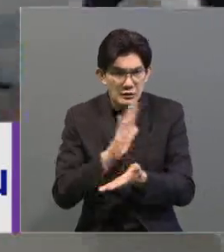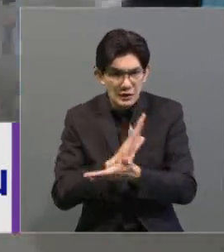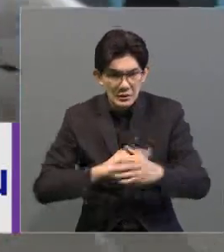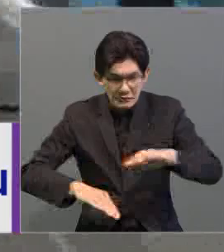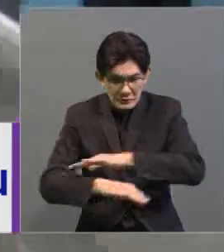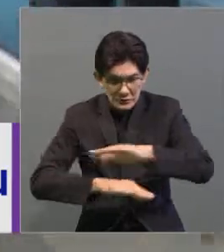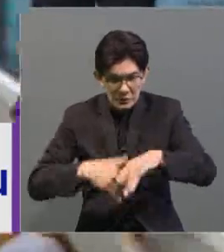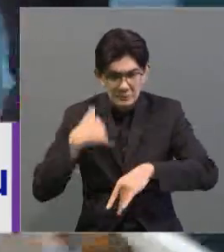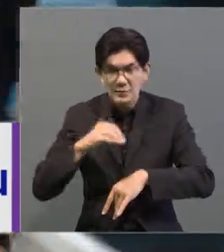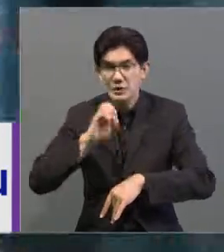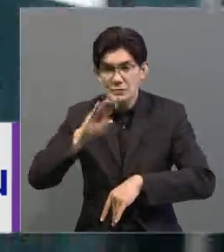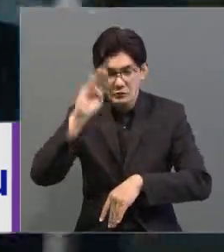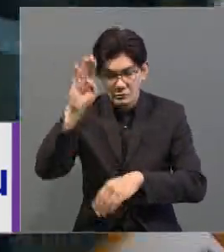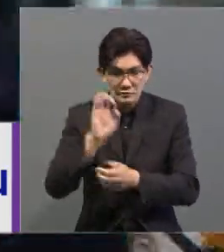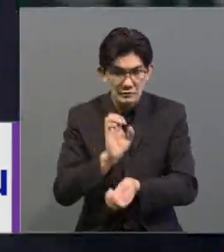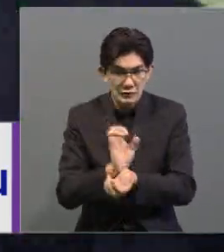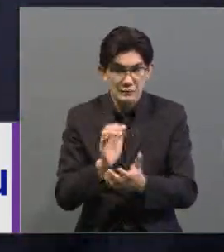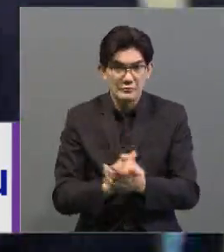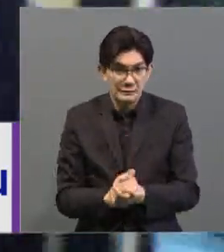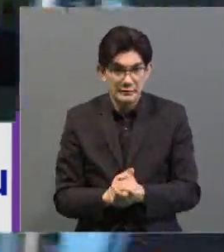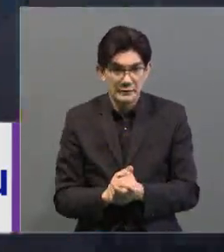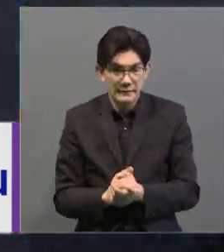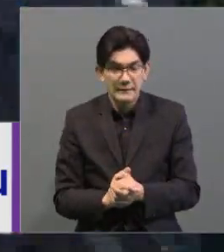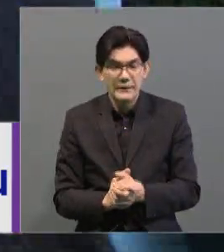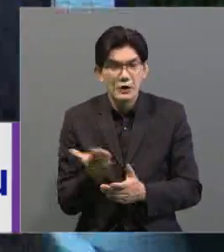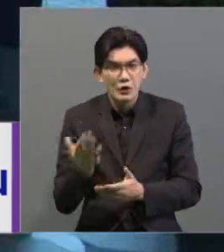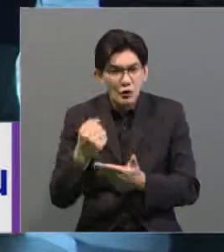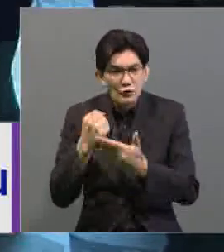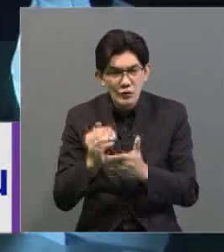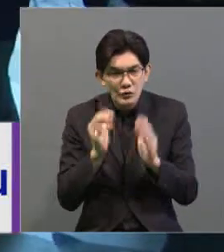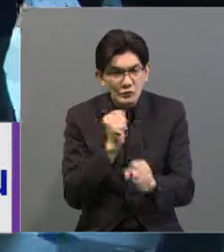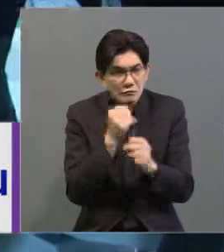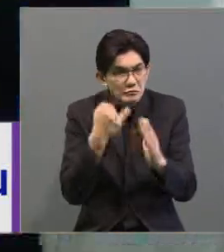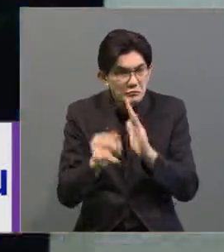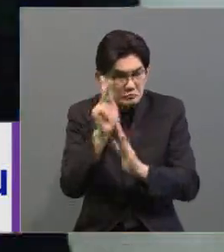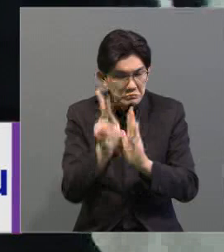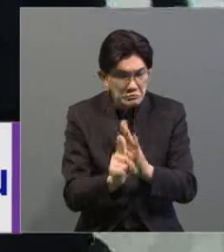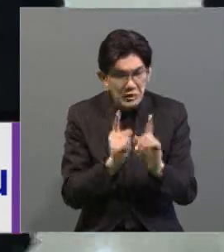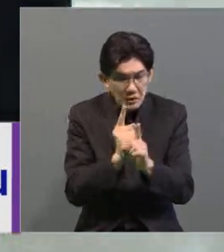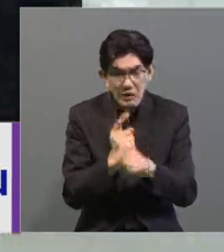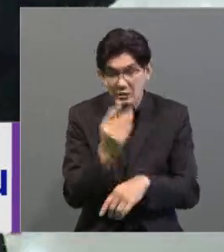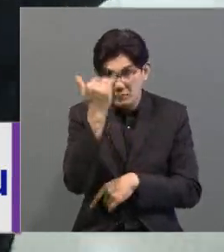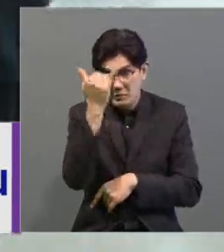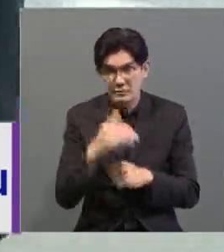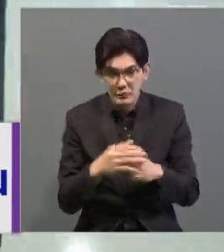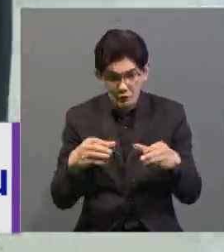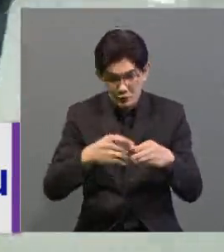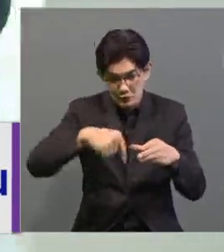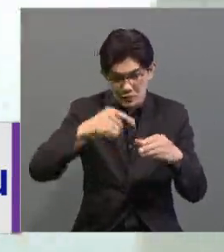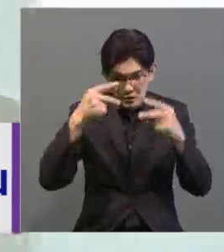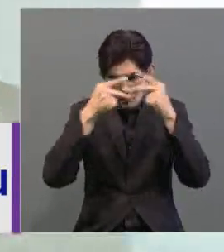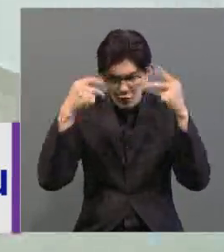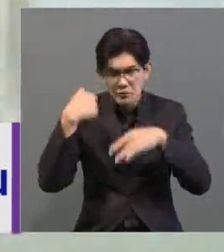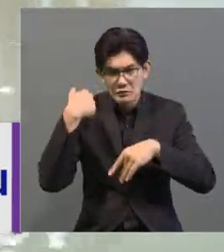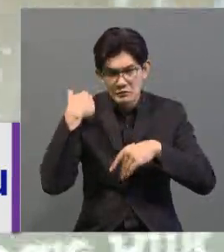ลักฐานเข้าไปแจ้งความร้องทุกข์นะคะบอกว่าขอให้ช่วยติดตามผู้กระทำผิดมาดำเนินคดีหน่อยเพราะว่ามีกลุ่มมิจฉา